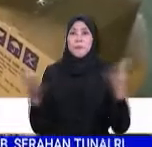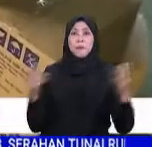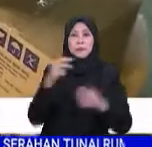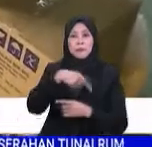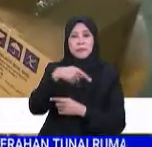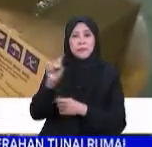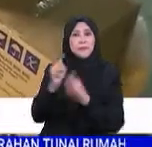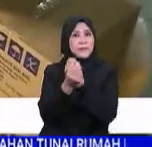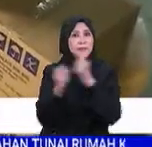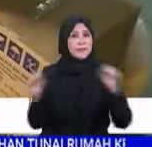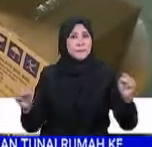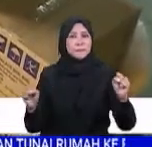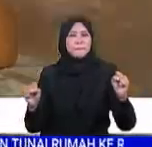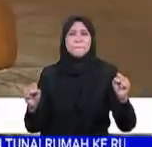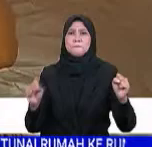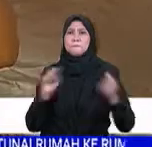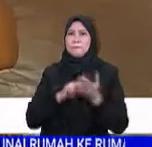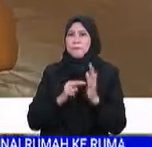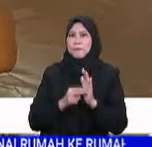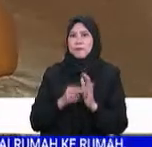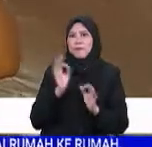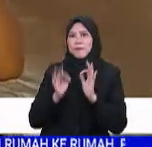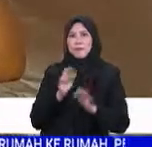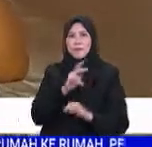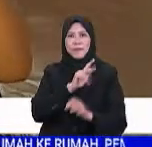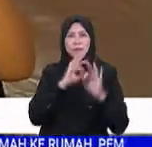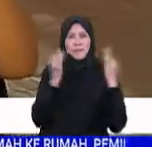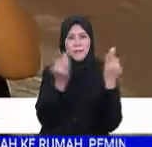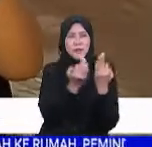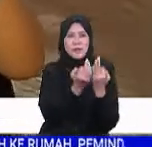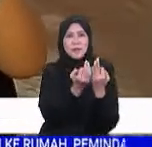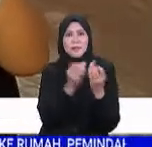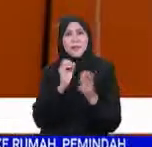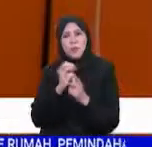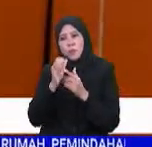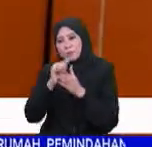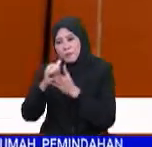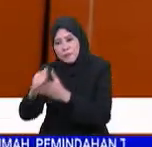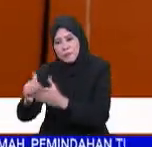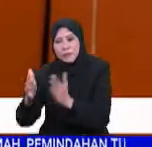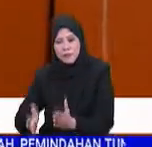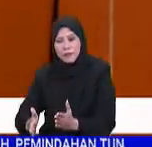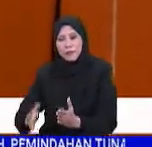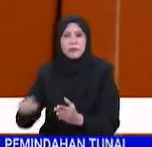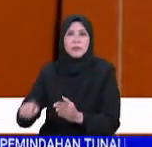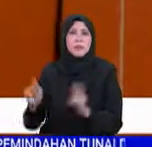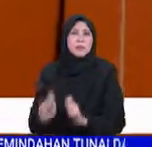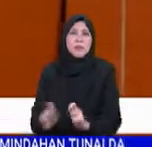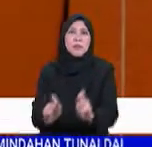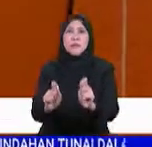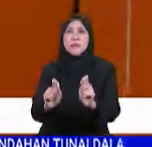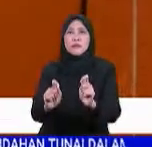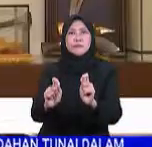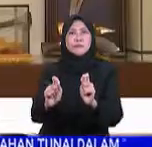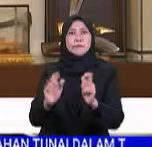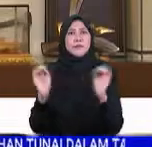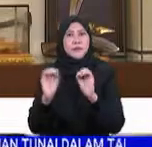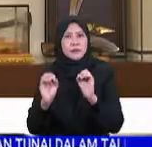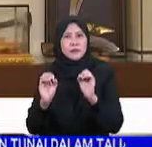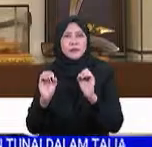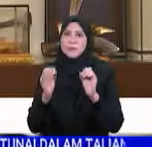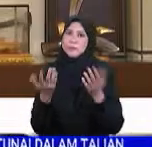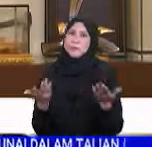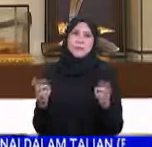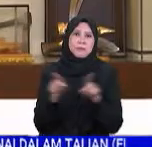tersedia. Semua ini tidak bermakna jika ketua keluarga maupun pemimpin setempat tidak bertindak sepatutnya.